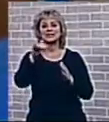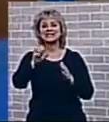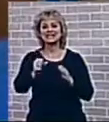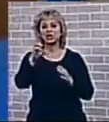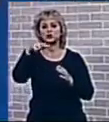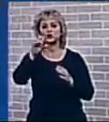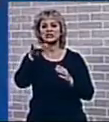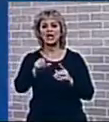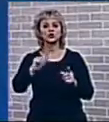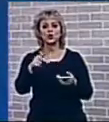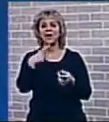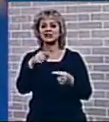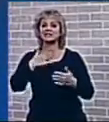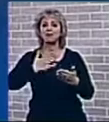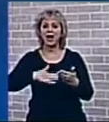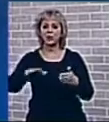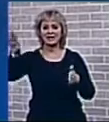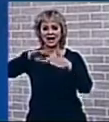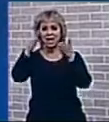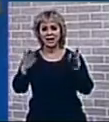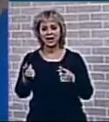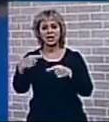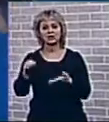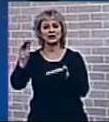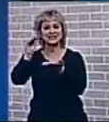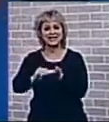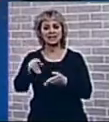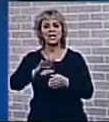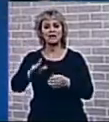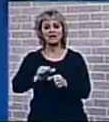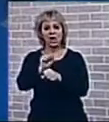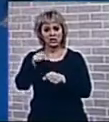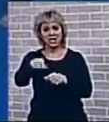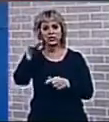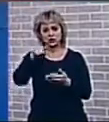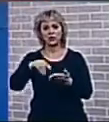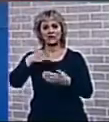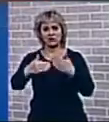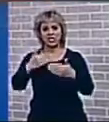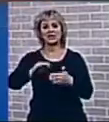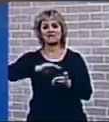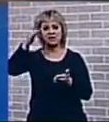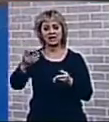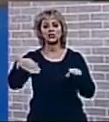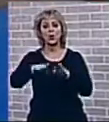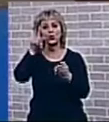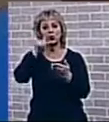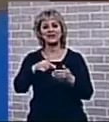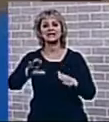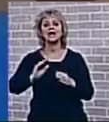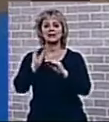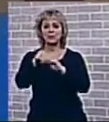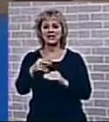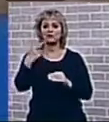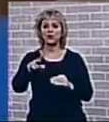Тыгук Чильджан, что означает «спокойная гора, которая стоит непоколебимо, а человек уверенно идет вверх». С такой же уверенностью добралась